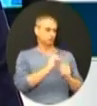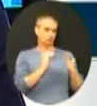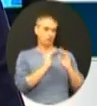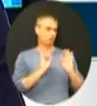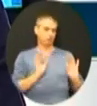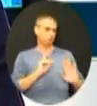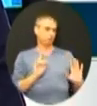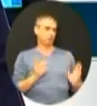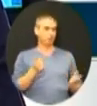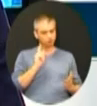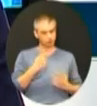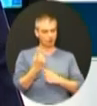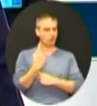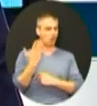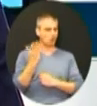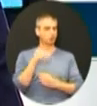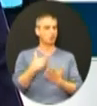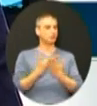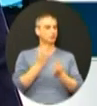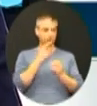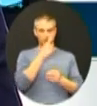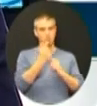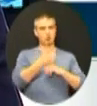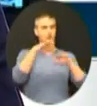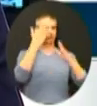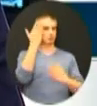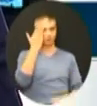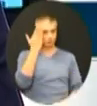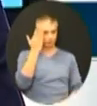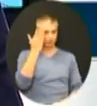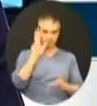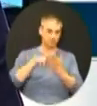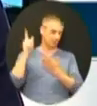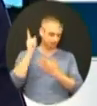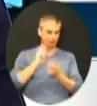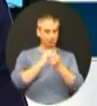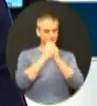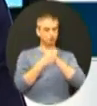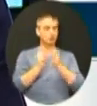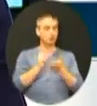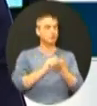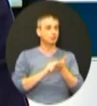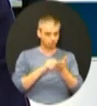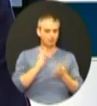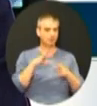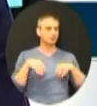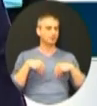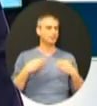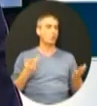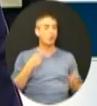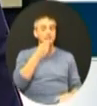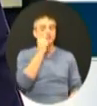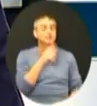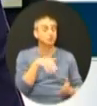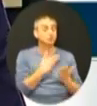לא תקין כי יש בכל זאת לקוח של היועץ המשפטי זה ראש הממשלה בבגץ ולכן צריך לשנות את הניסוח ולכן זה תקבל זאת אומרת אתה